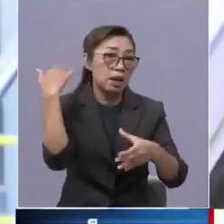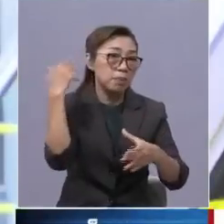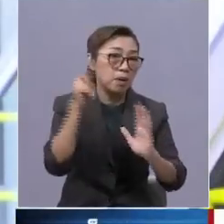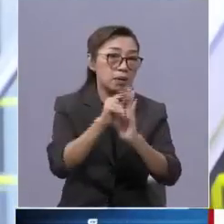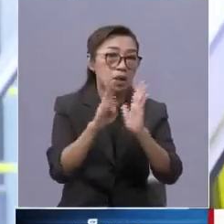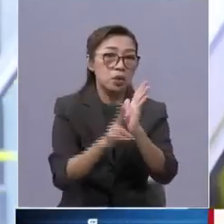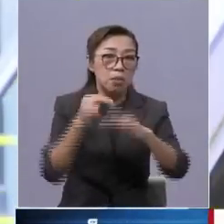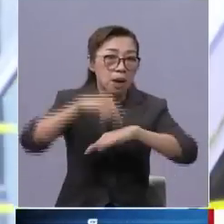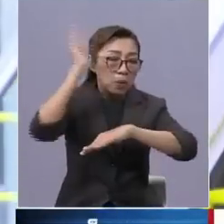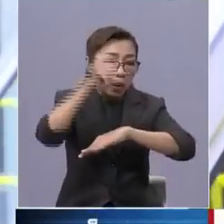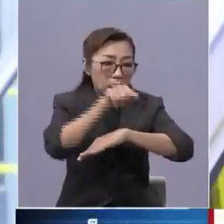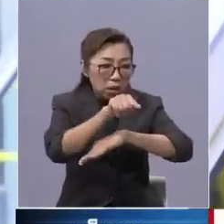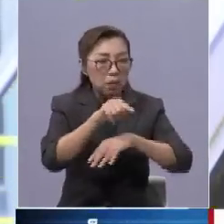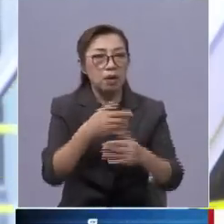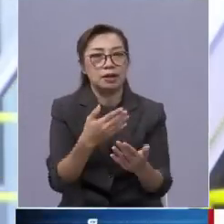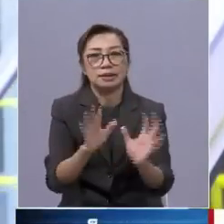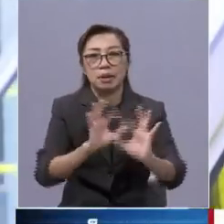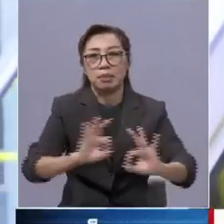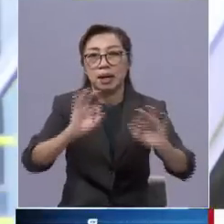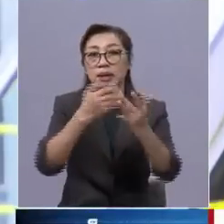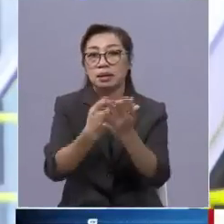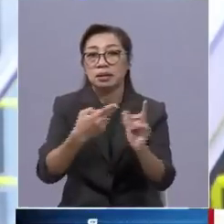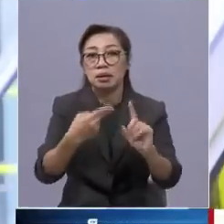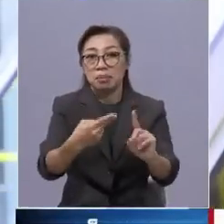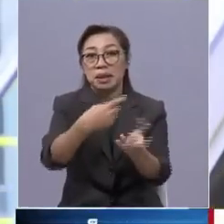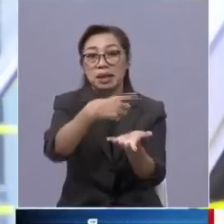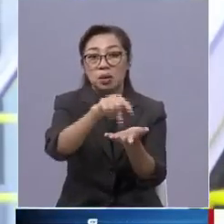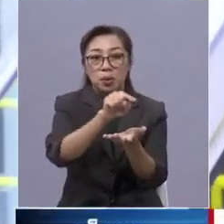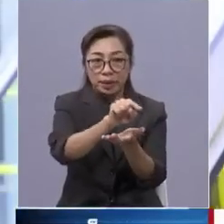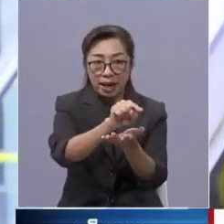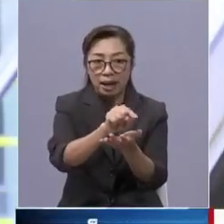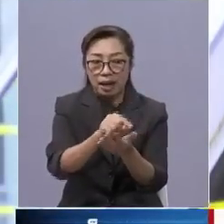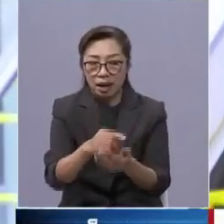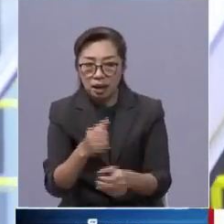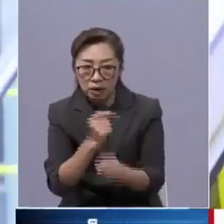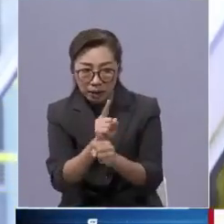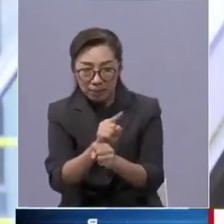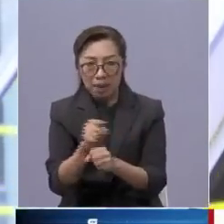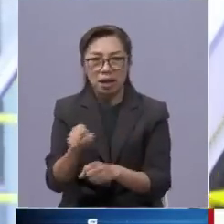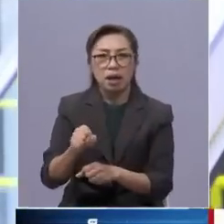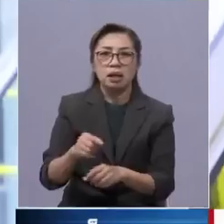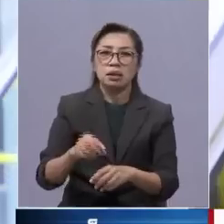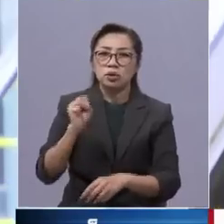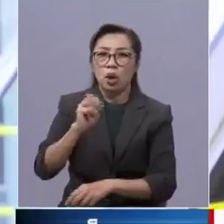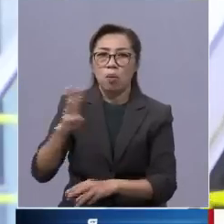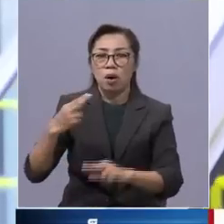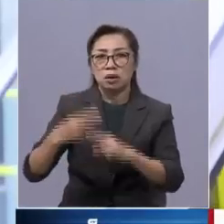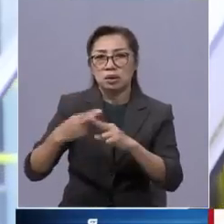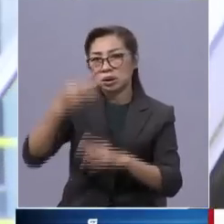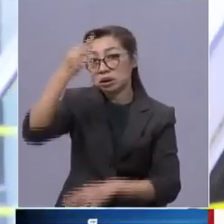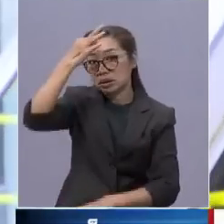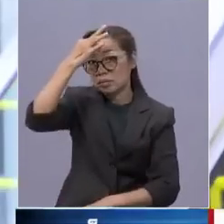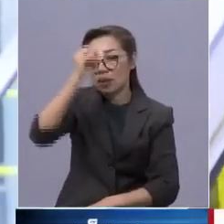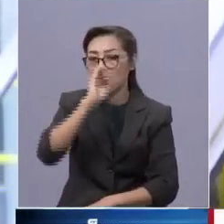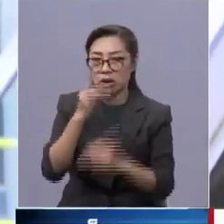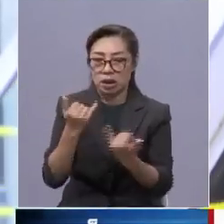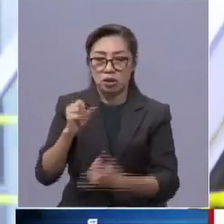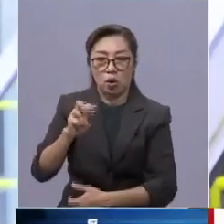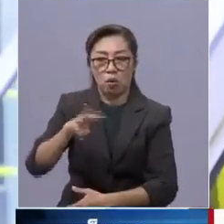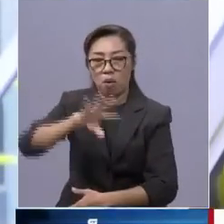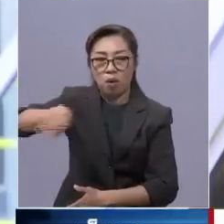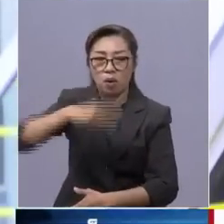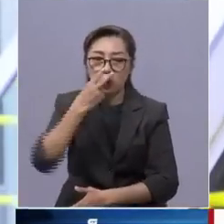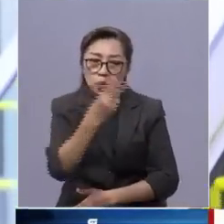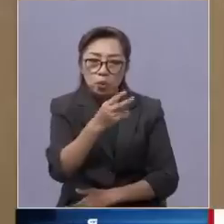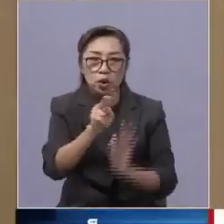ยเฉพาะแจกเงินดิจิทัล 10,000 บาทเช่นเดียวกับสว.อีกท่านหนึ่งก็คือคุณวันชัยสอนสิริอะครับบอกว่าสว.ตอนนี้จับตานโยบายเ